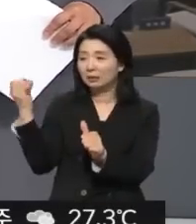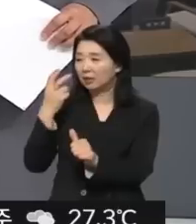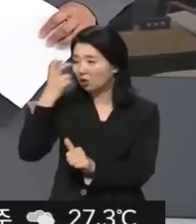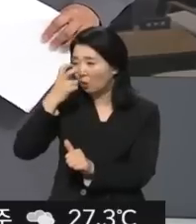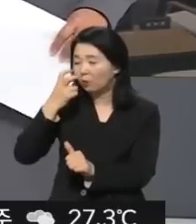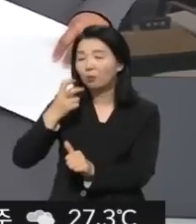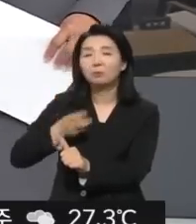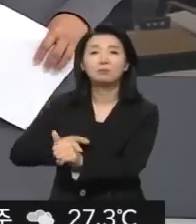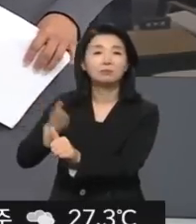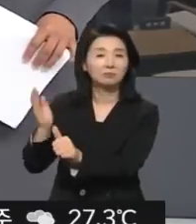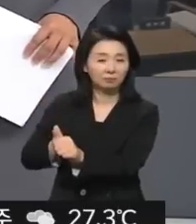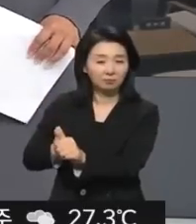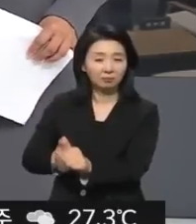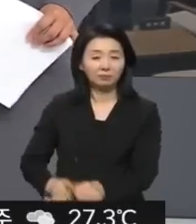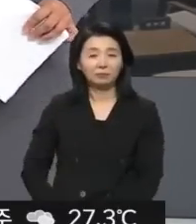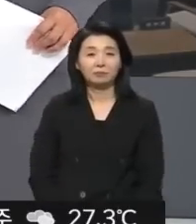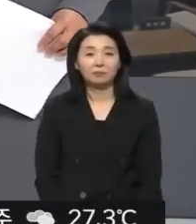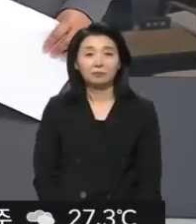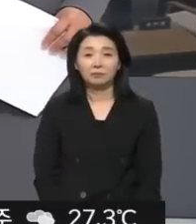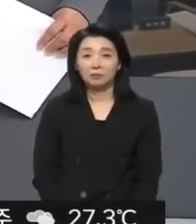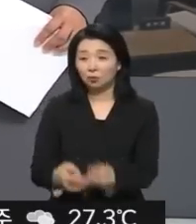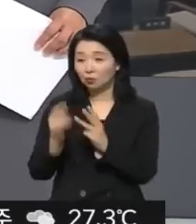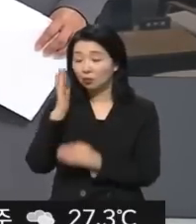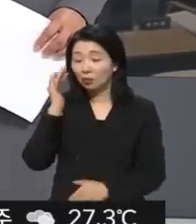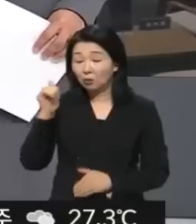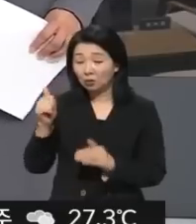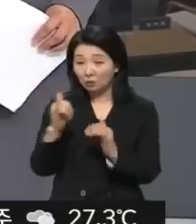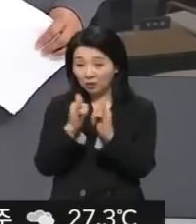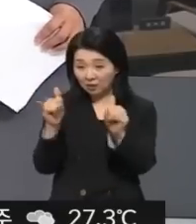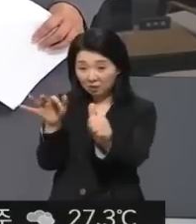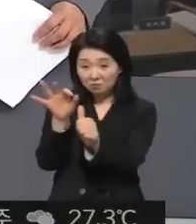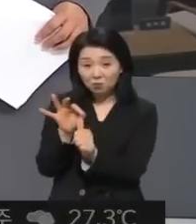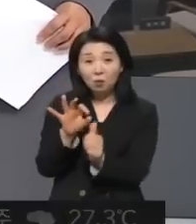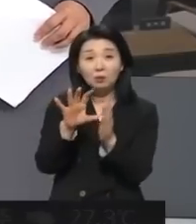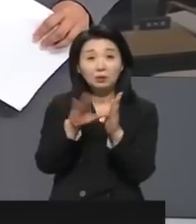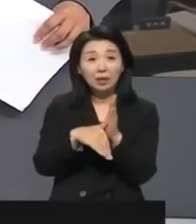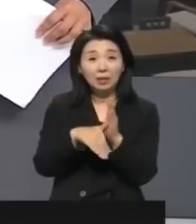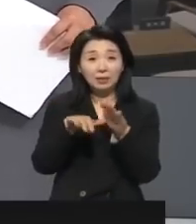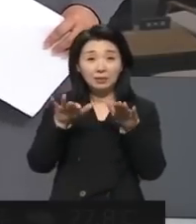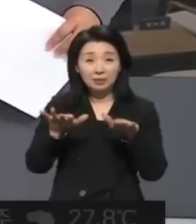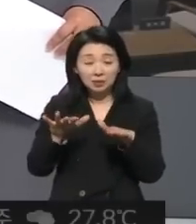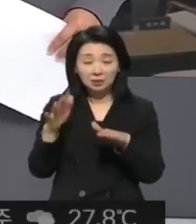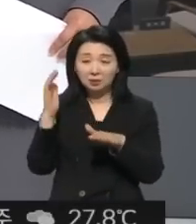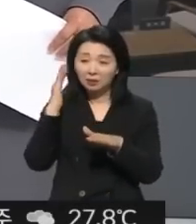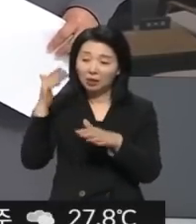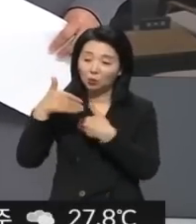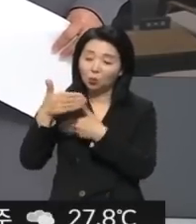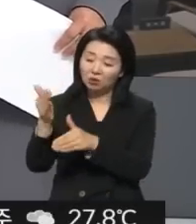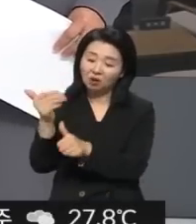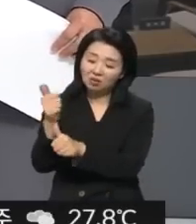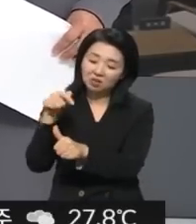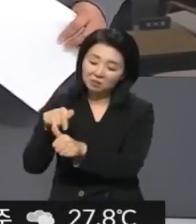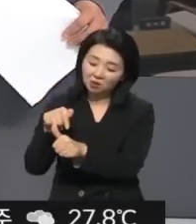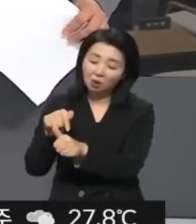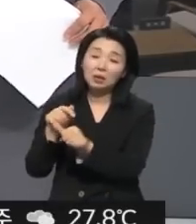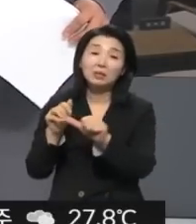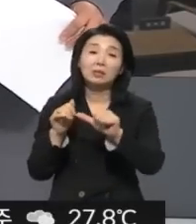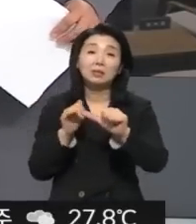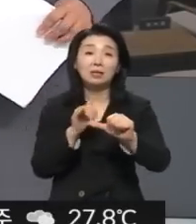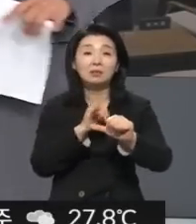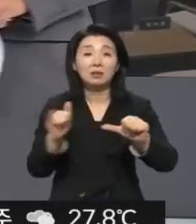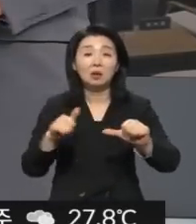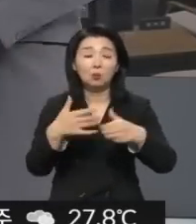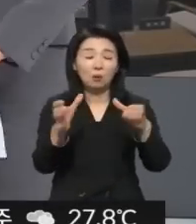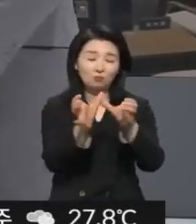재검토하라고 하고 있는 그런 상황입니다. 윤 대통령은 이번 인사에서 현직 대통령실 비서관 5명을 각